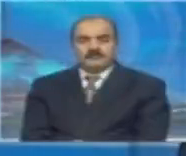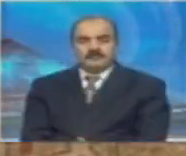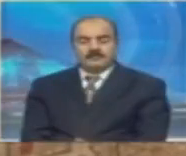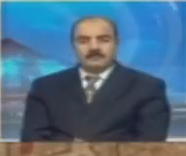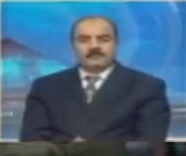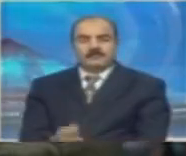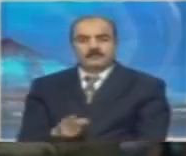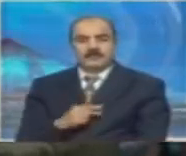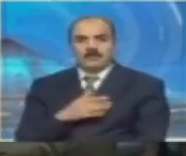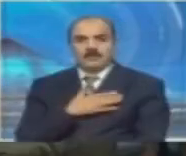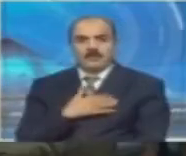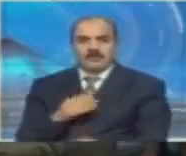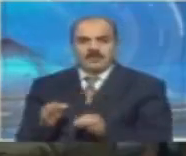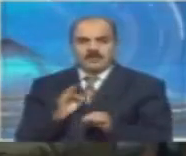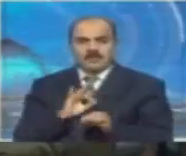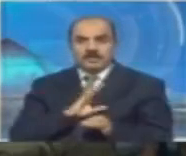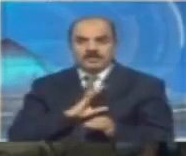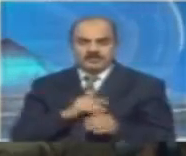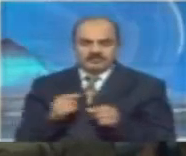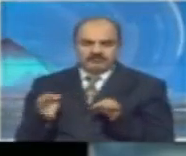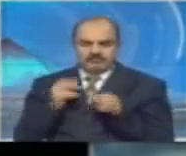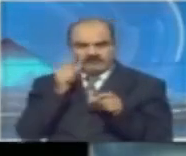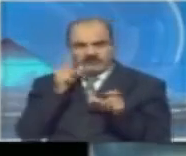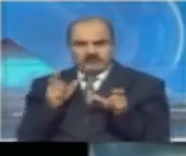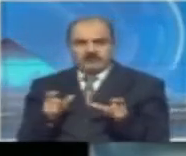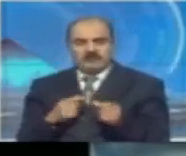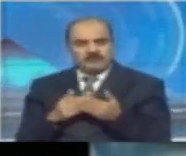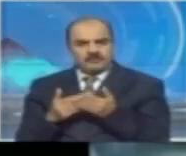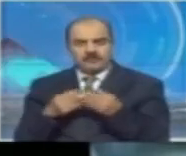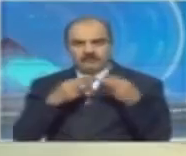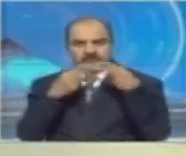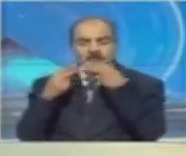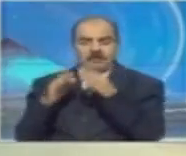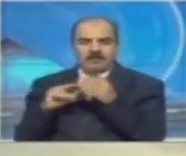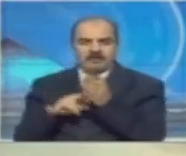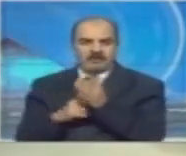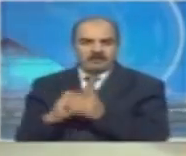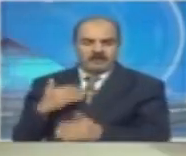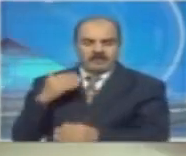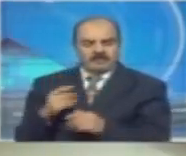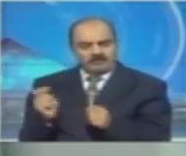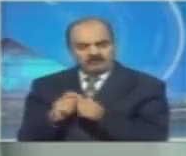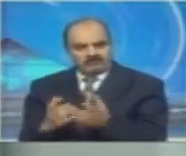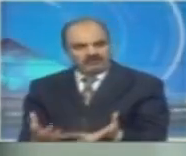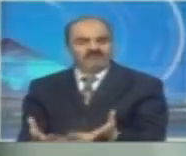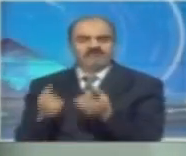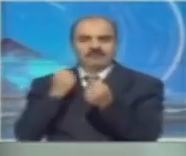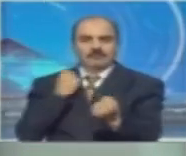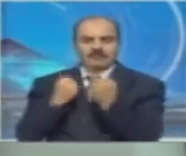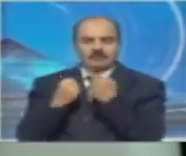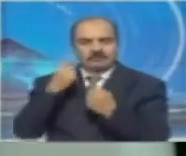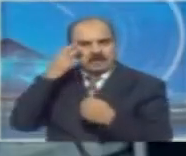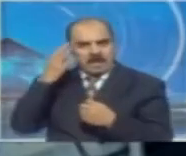في اطار حرص القياده العامه للقوات المسلحه على دعم رؤيه الدوله المصريه للارتقاء بكافه الانشطه العلميه